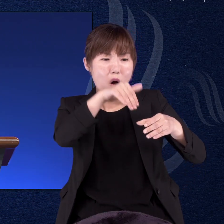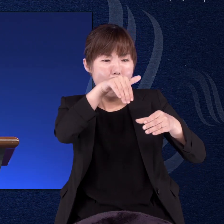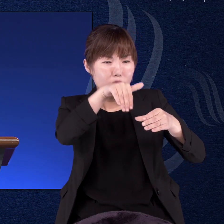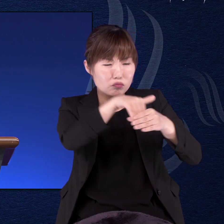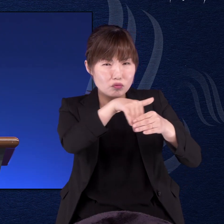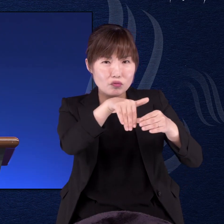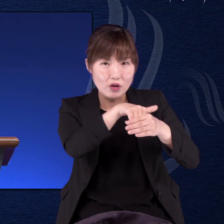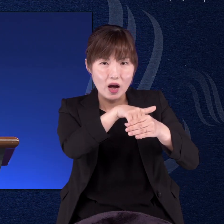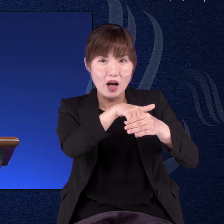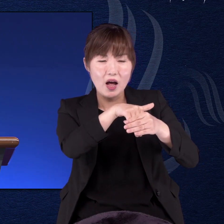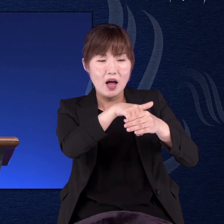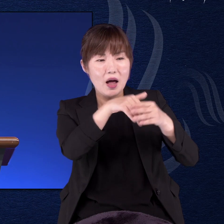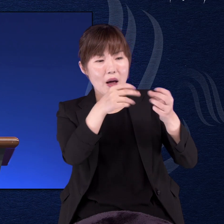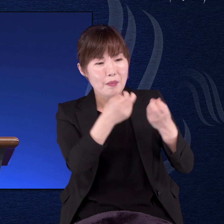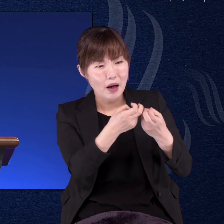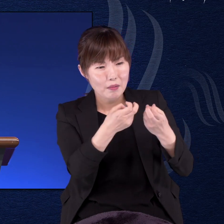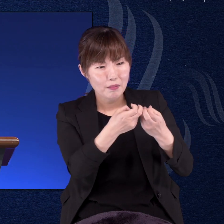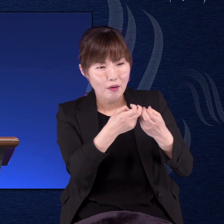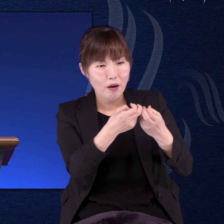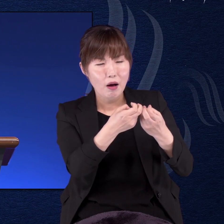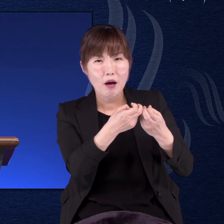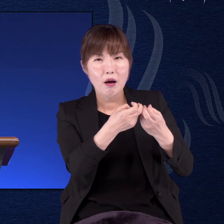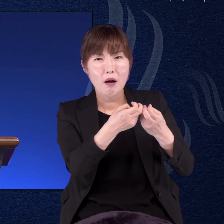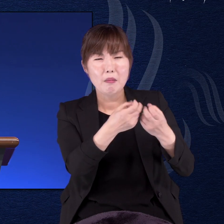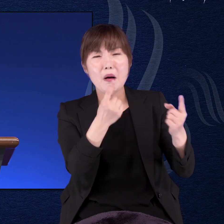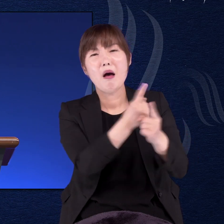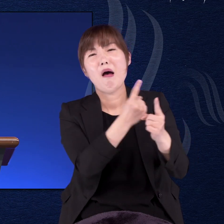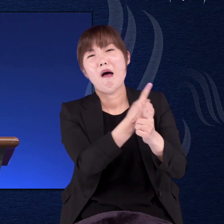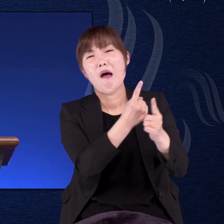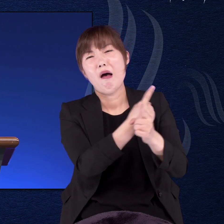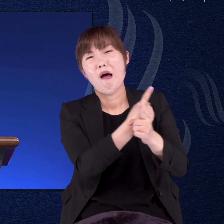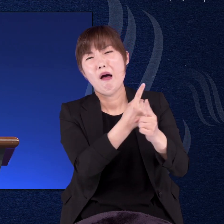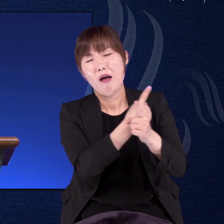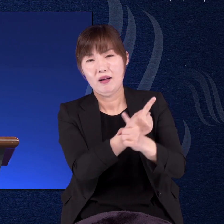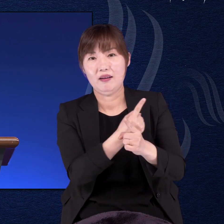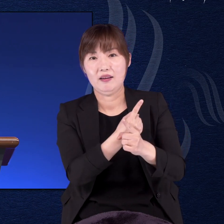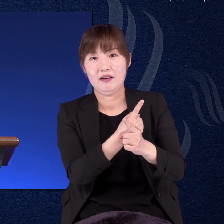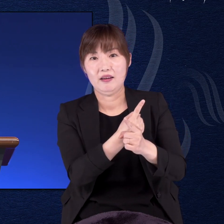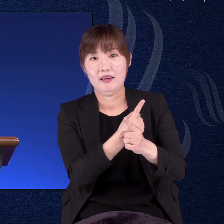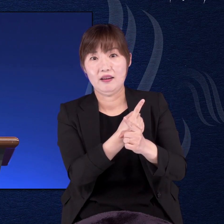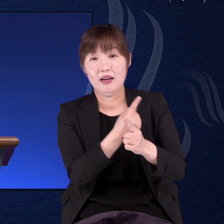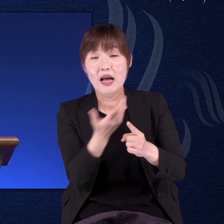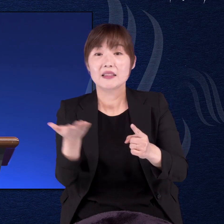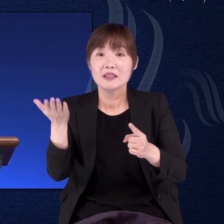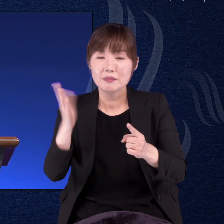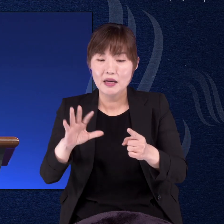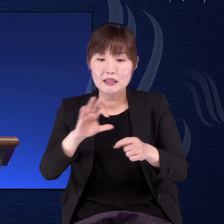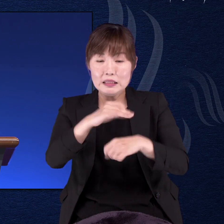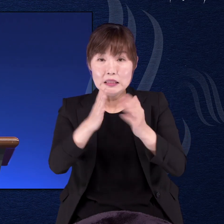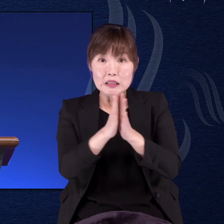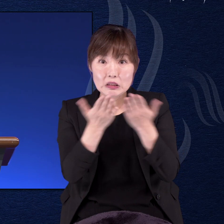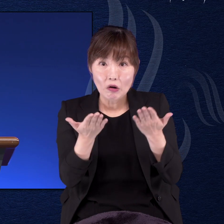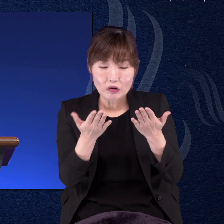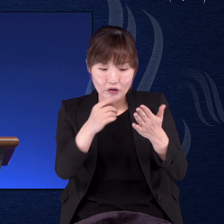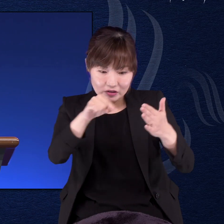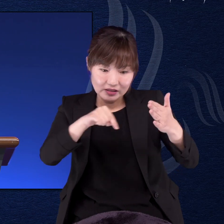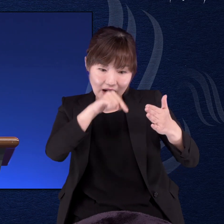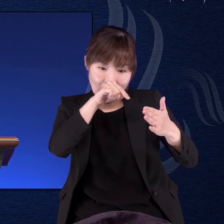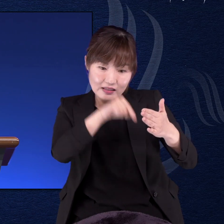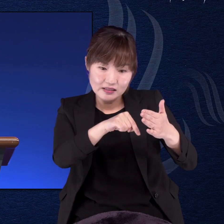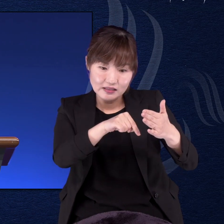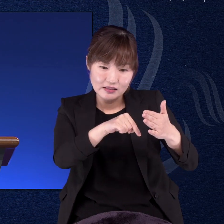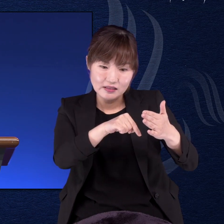자꾸 바뀌지 않는 말씀은, 진리의 말씀은 말씀드린 대로 성경밖에 없어요. 그렇기 때문에 특히